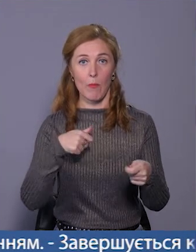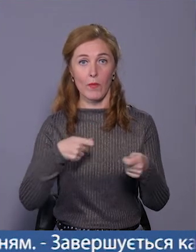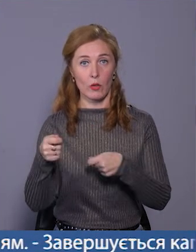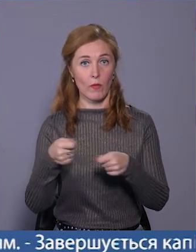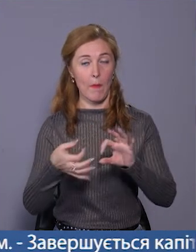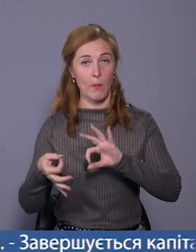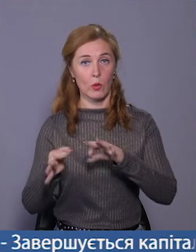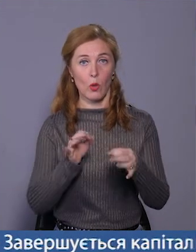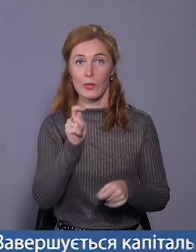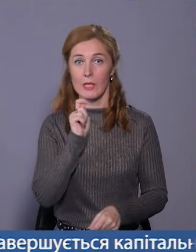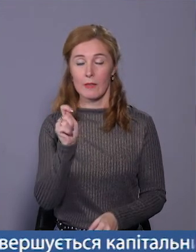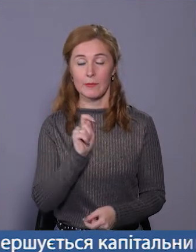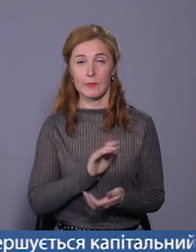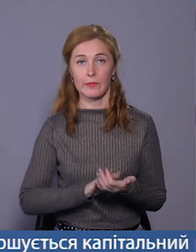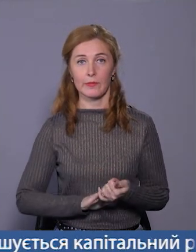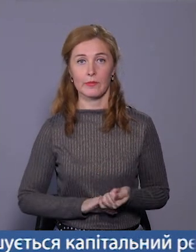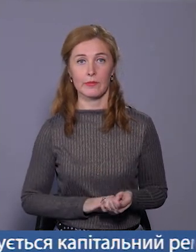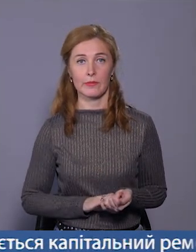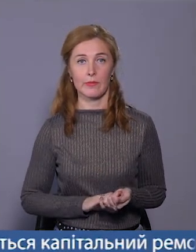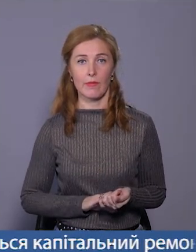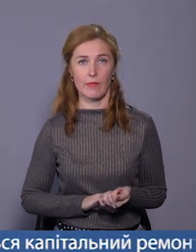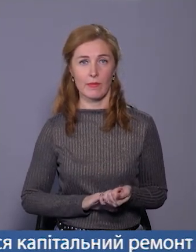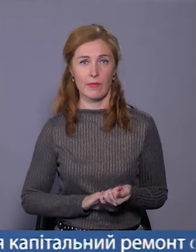Подробиці розповість Ірина Аріон.